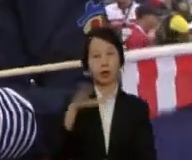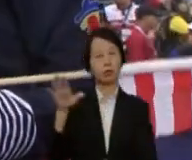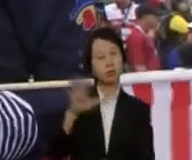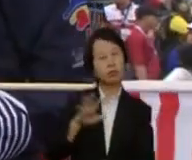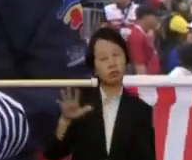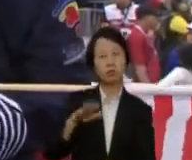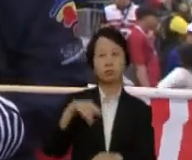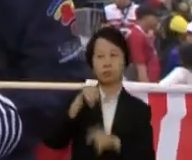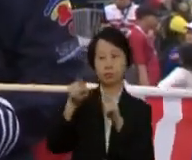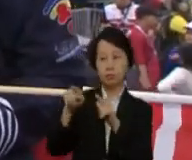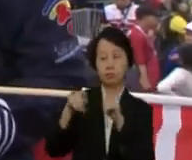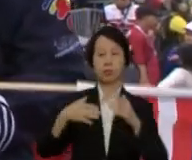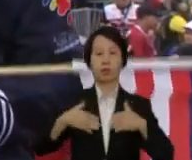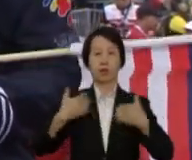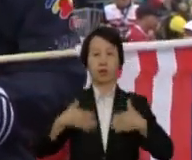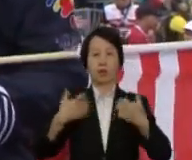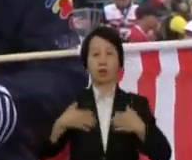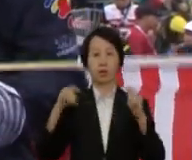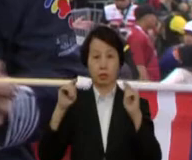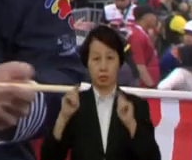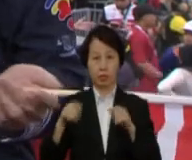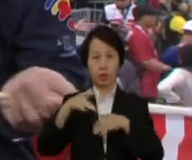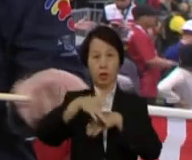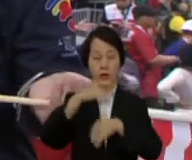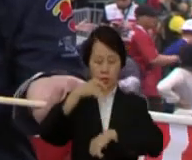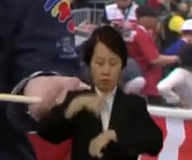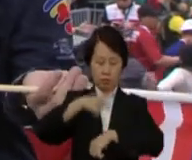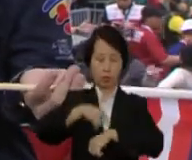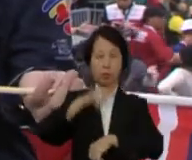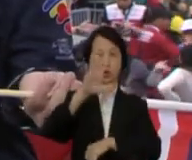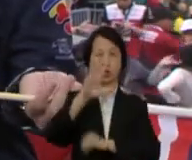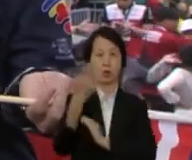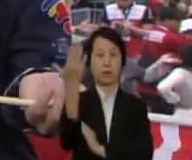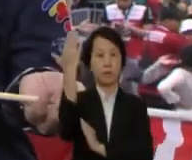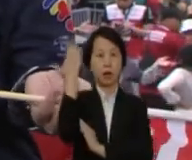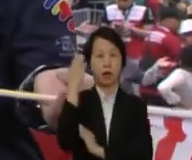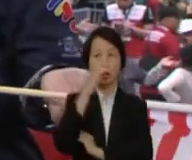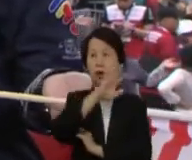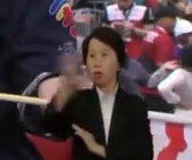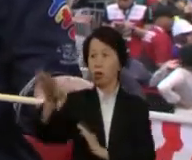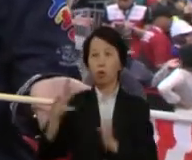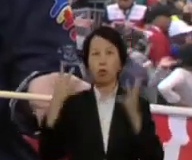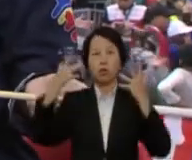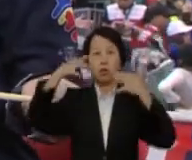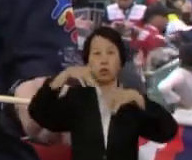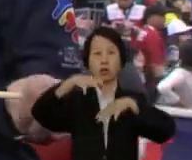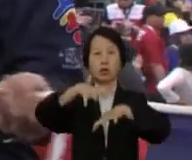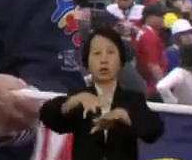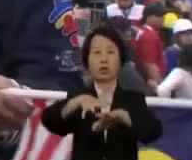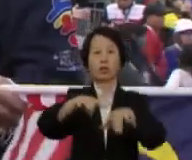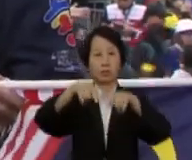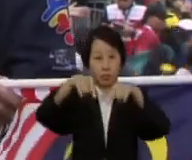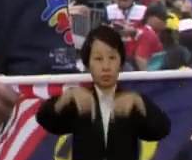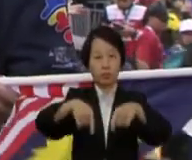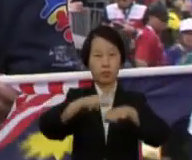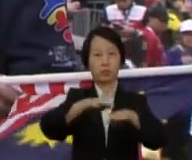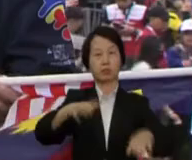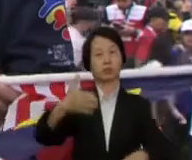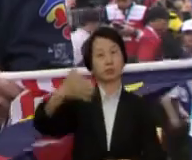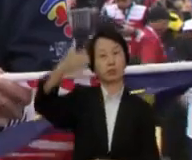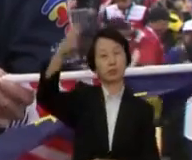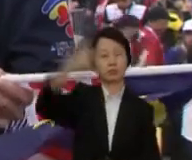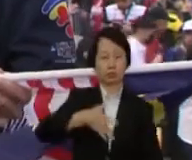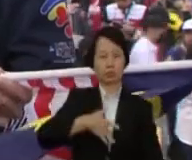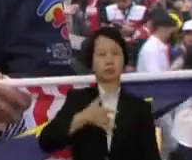gambarkan suasana yang sangat meriah di sini. Seawal 5 pagi, hadirin sudah mula hadir membanjiri dataran Merdeka dan saya rasa